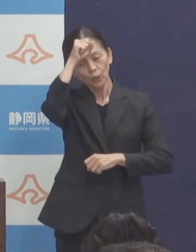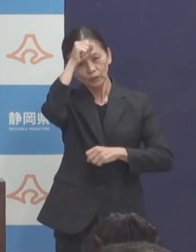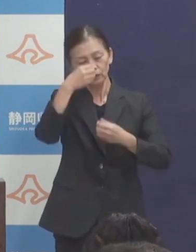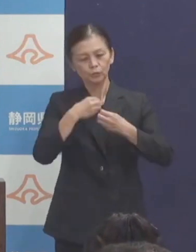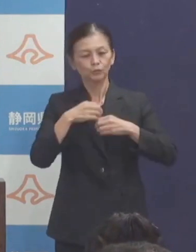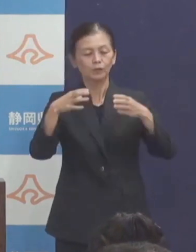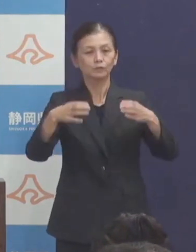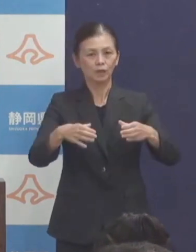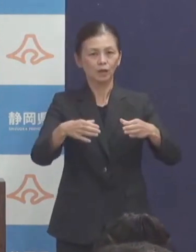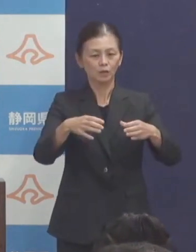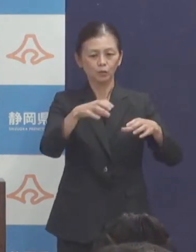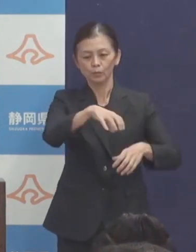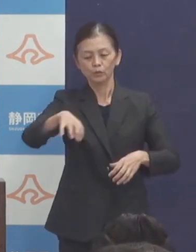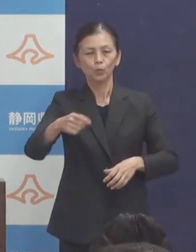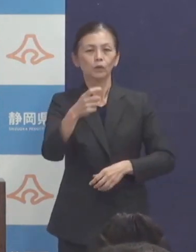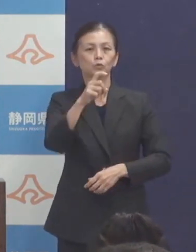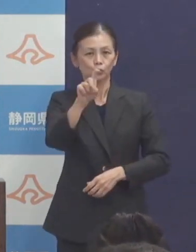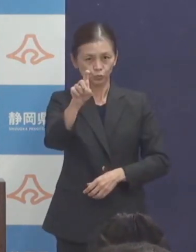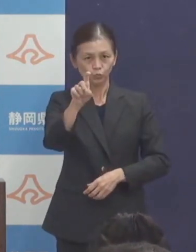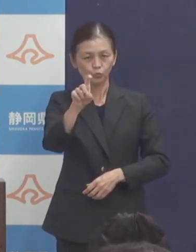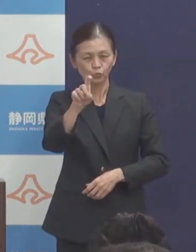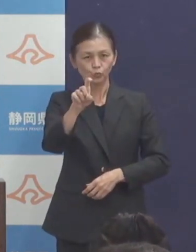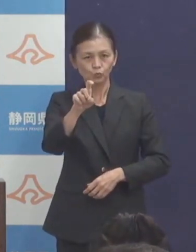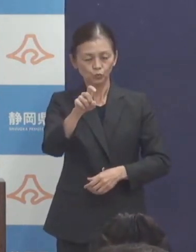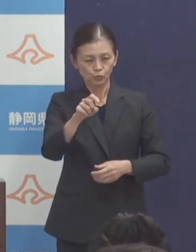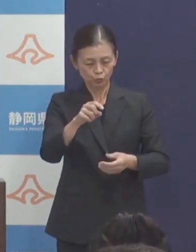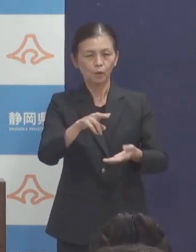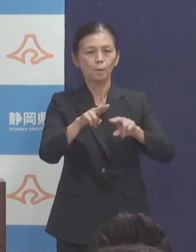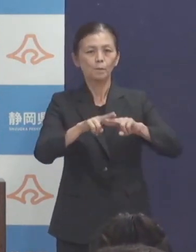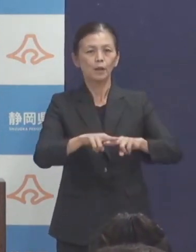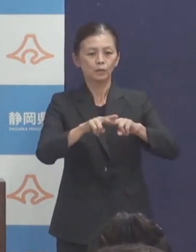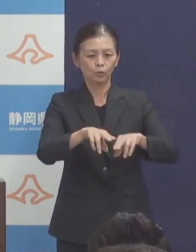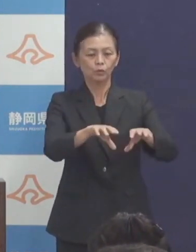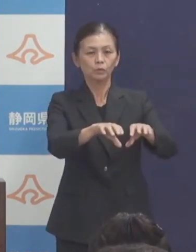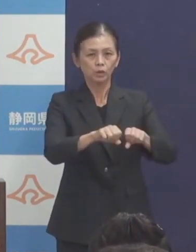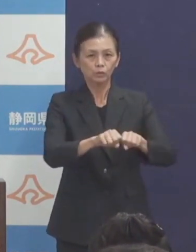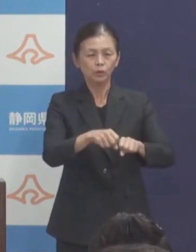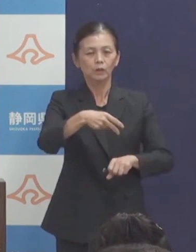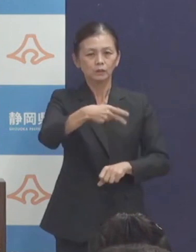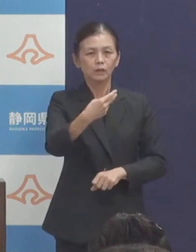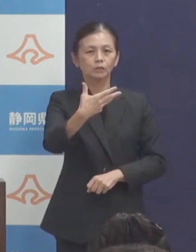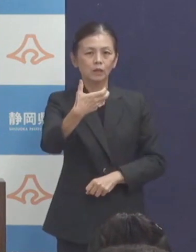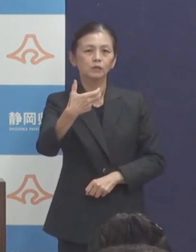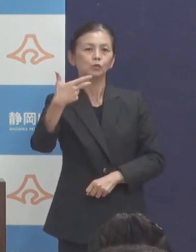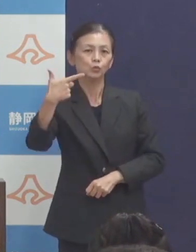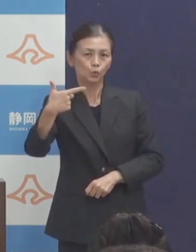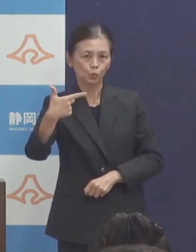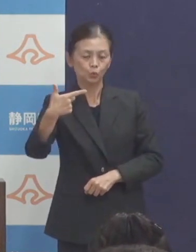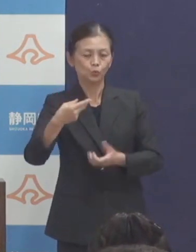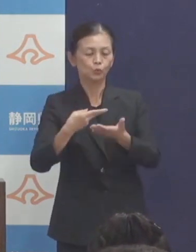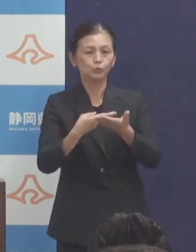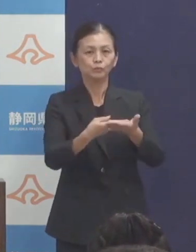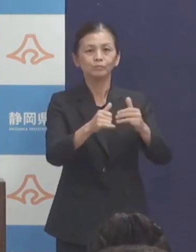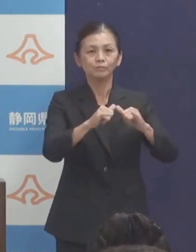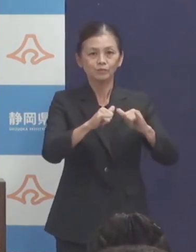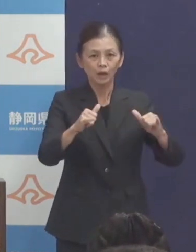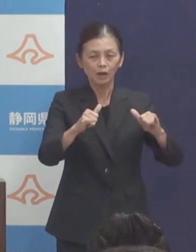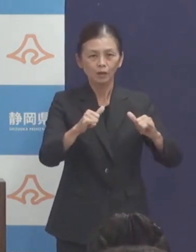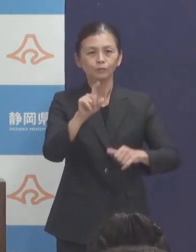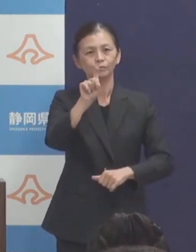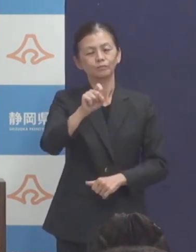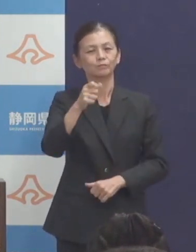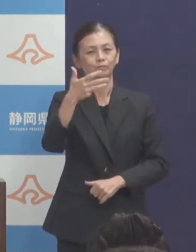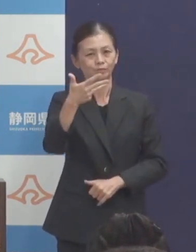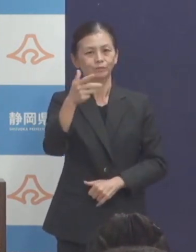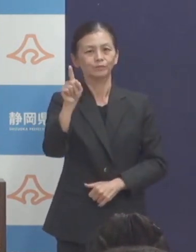となりました。病床確保数は286床でありますが、入院されている方は18名、